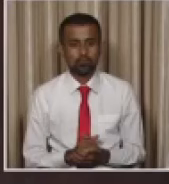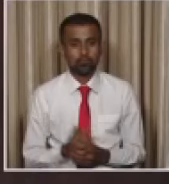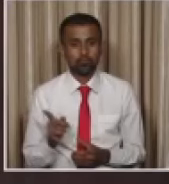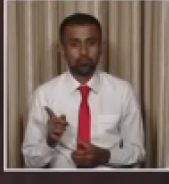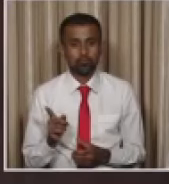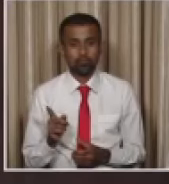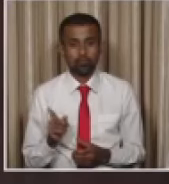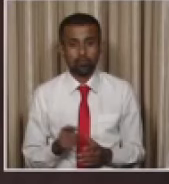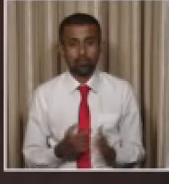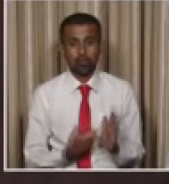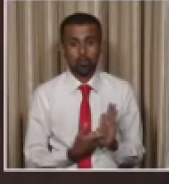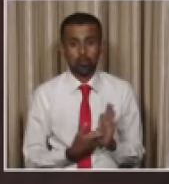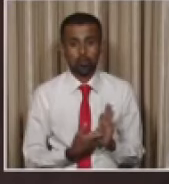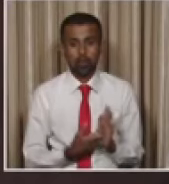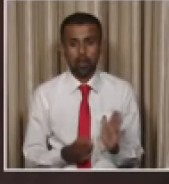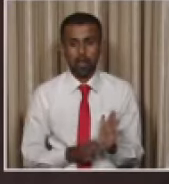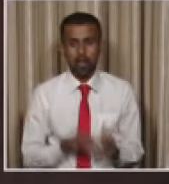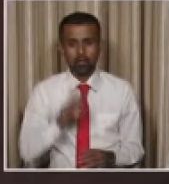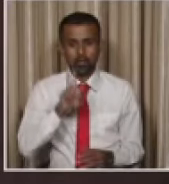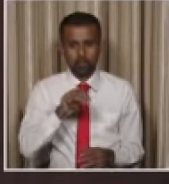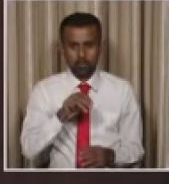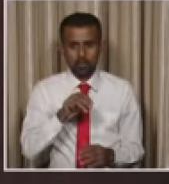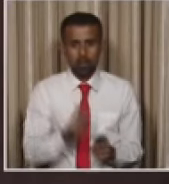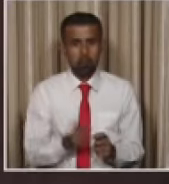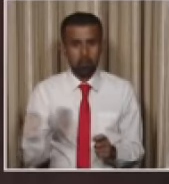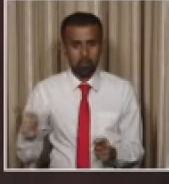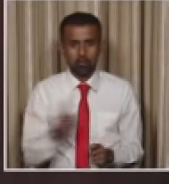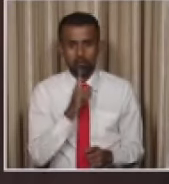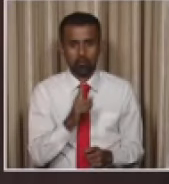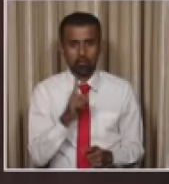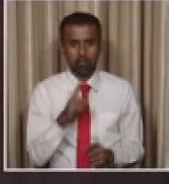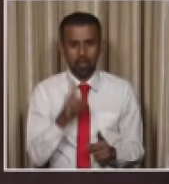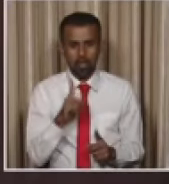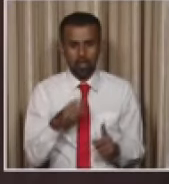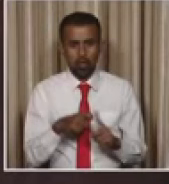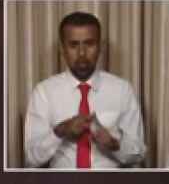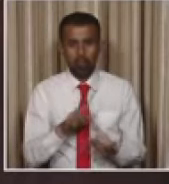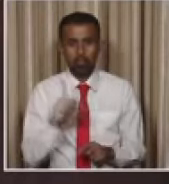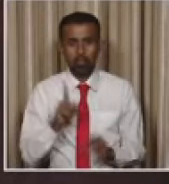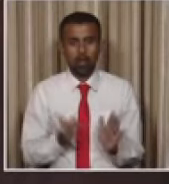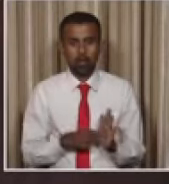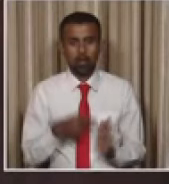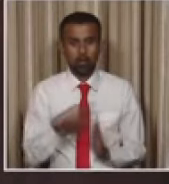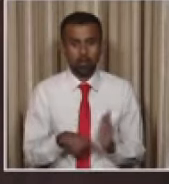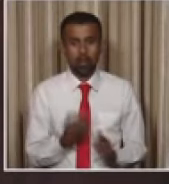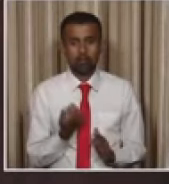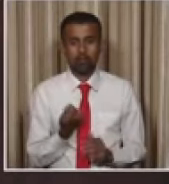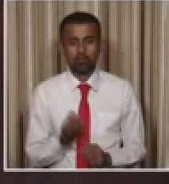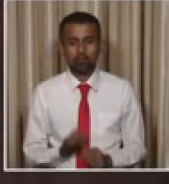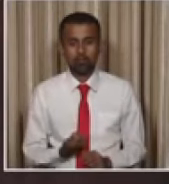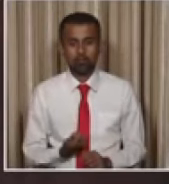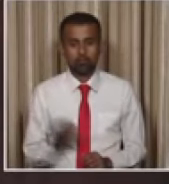රූපල් ලක්ෂ 30ක් වන්දියක් ගෙවනවා කියලා තමයි දැන් කියලා තිනේ ඒ කියන්නේ 1 කෝටි 10 ලක්ෂයක් ලංකාවේ මුදලින් The